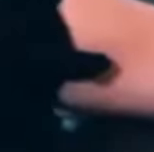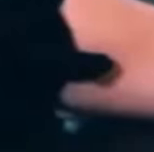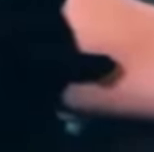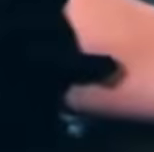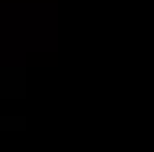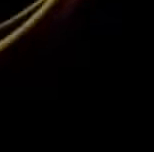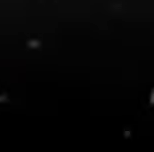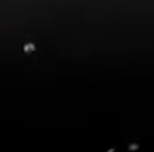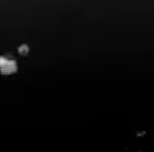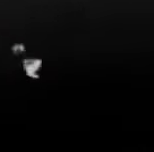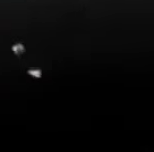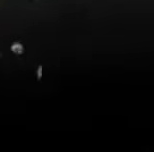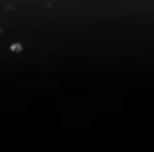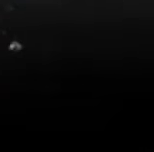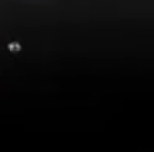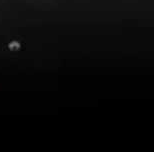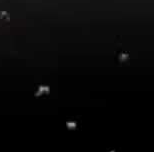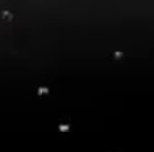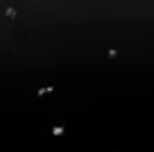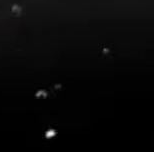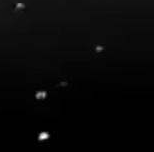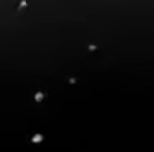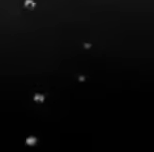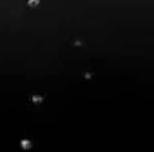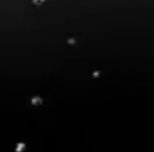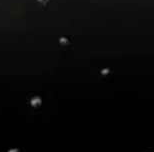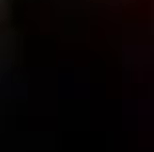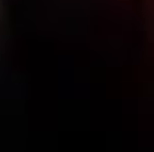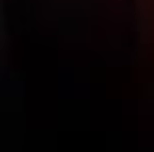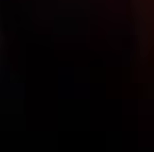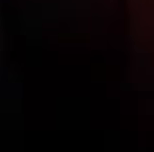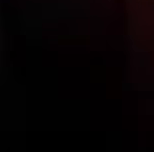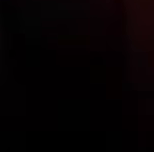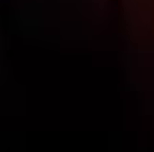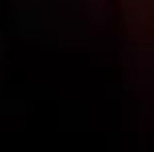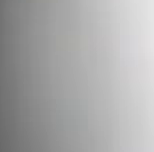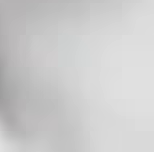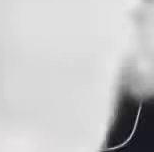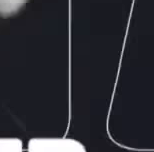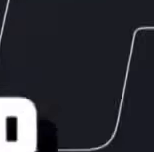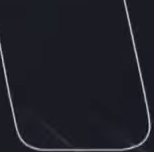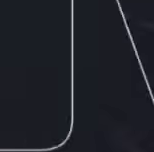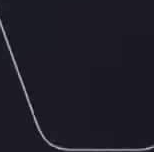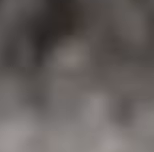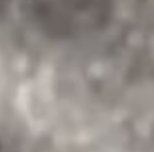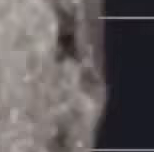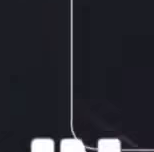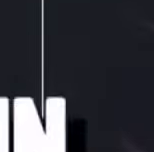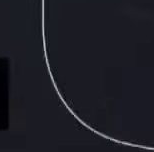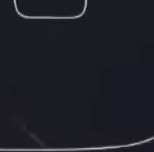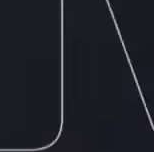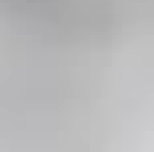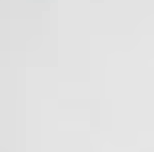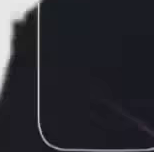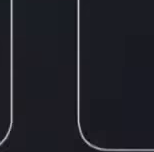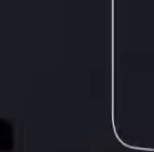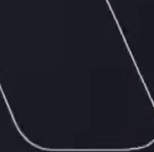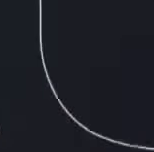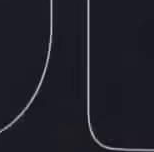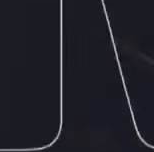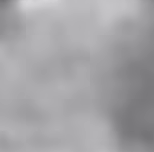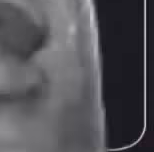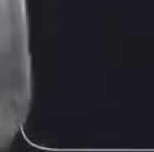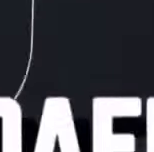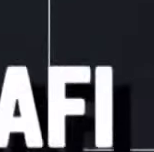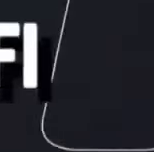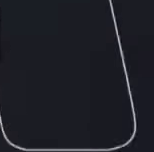best friend. To have and to hold, soon on GMA. Marami ng diktador ang dumaan sa kasaysayan,